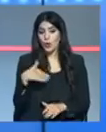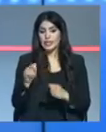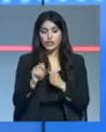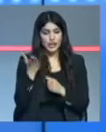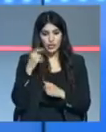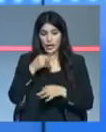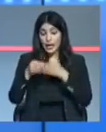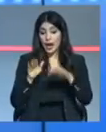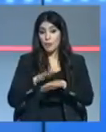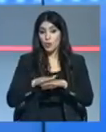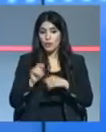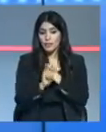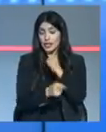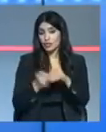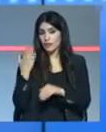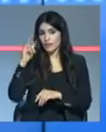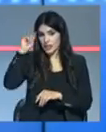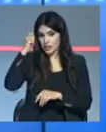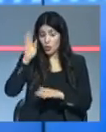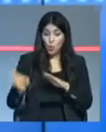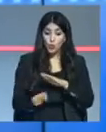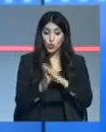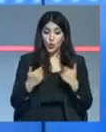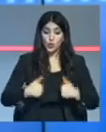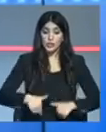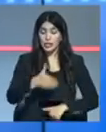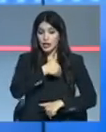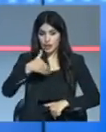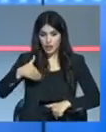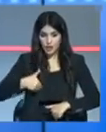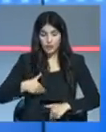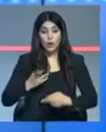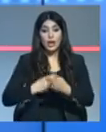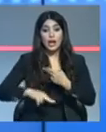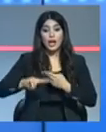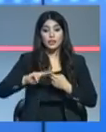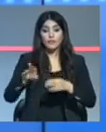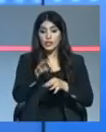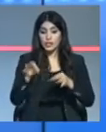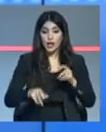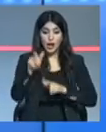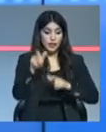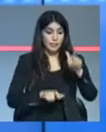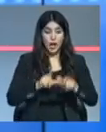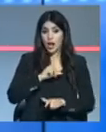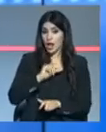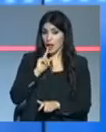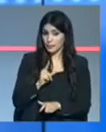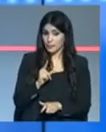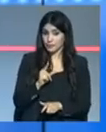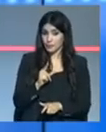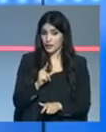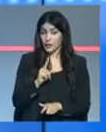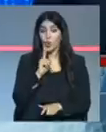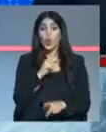لانه هو المنطلق ووزاره الداخليه هي شاكره لحسن النتائج اللي قد اللي قدمها ابنائها بطبيعه الحال وفي